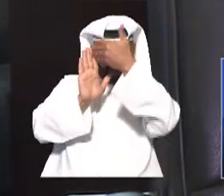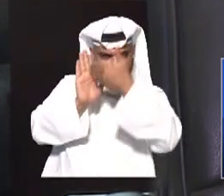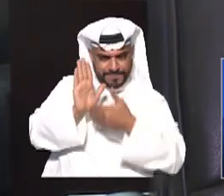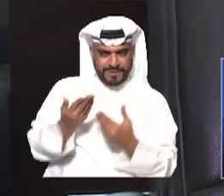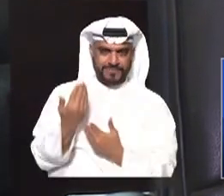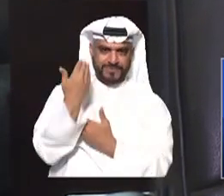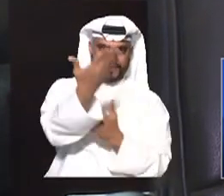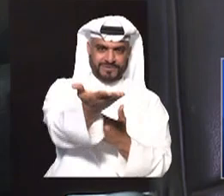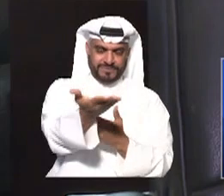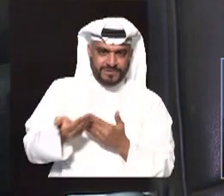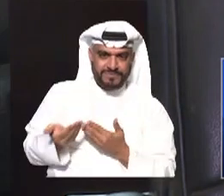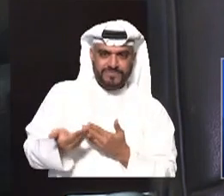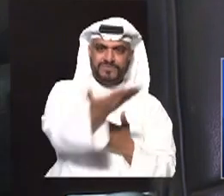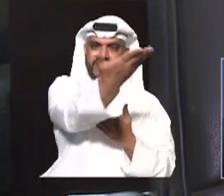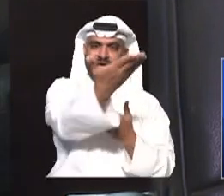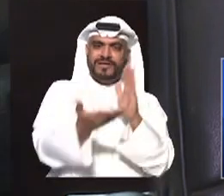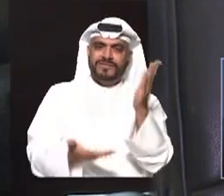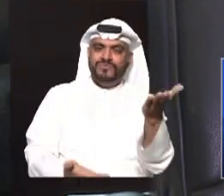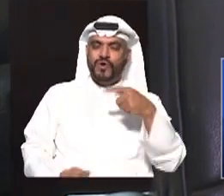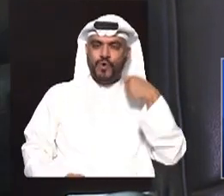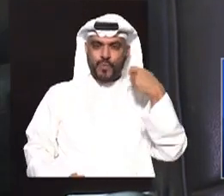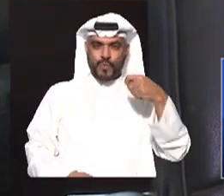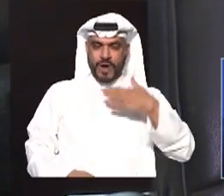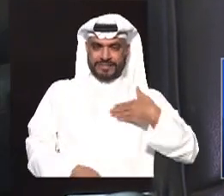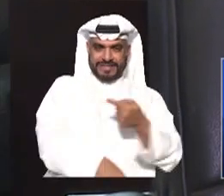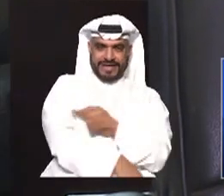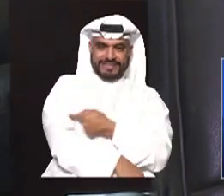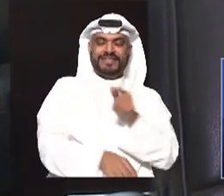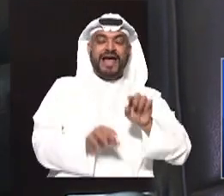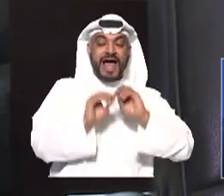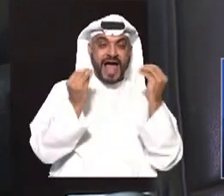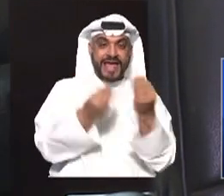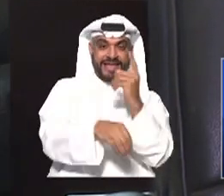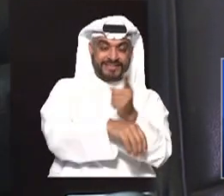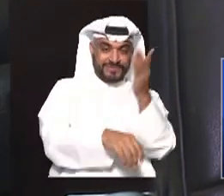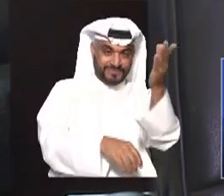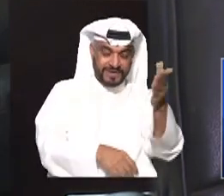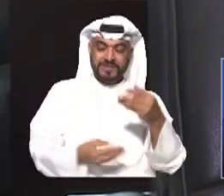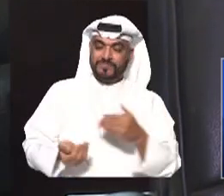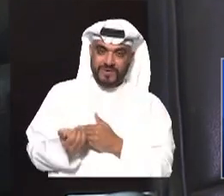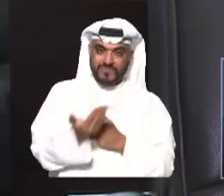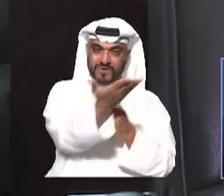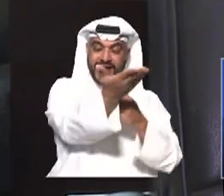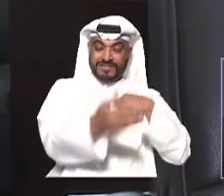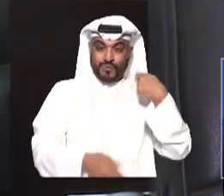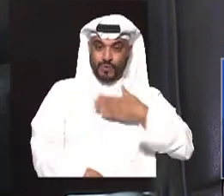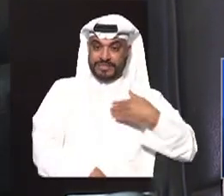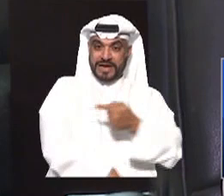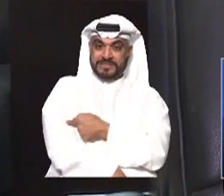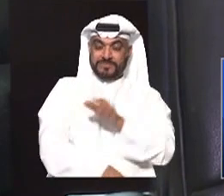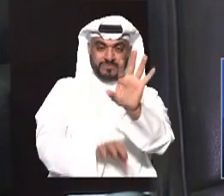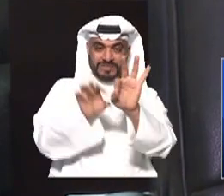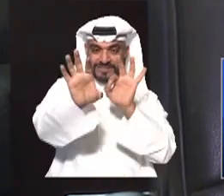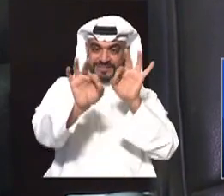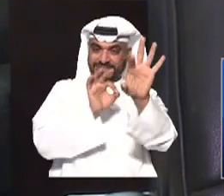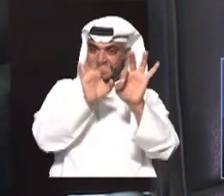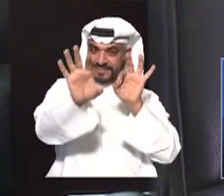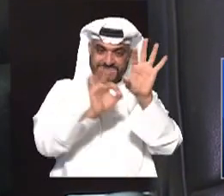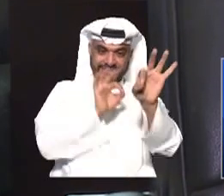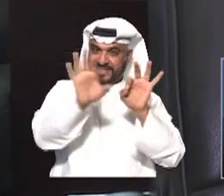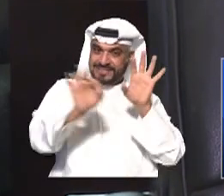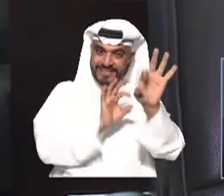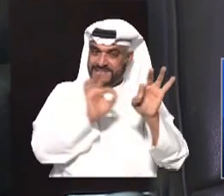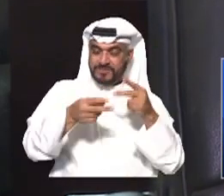مع الوزير التربية العالي الحالي الدكتور علي المضف، كان مدير عام الهيئة، رفعه لوزارة الصحة وتم اختيار عدد من